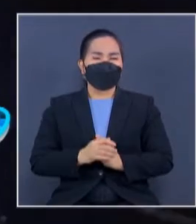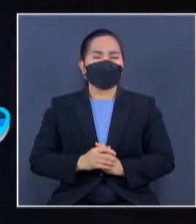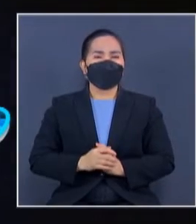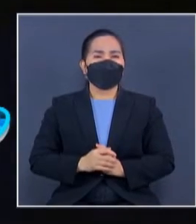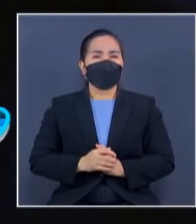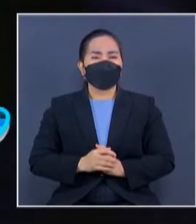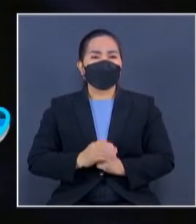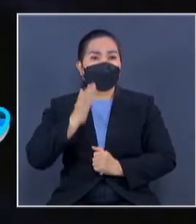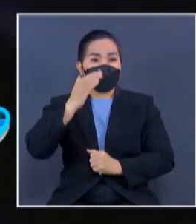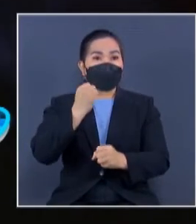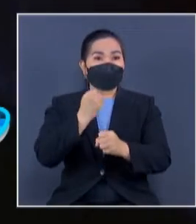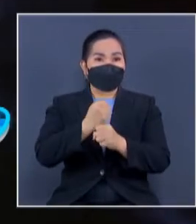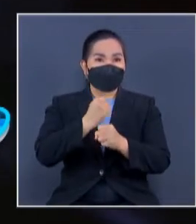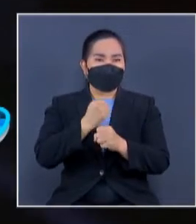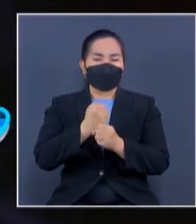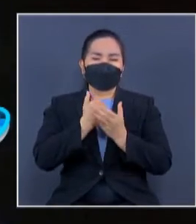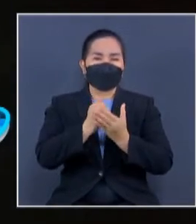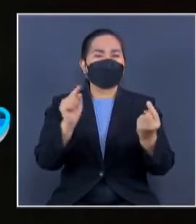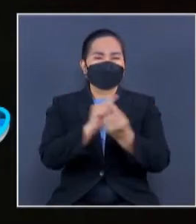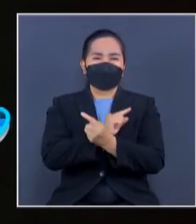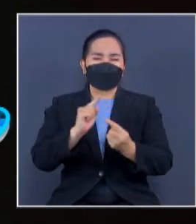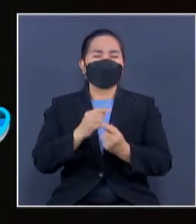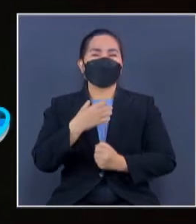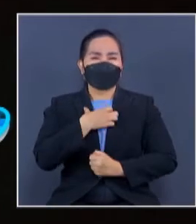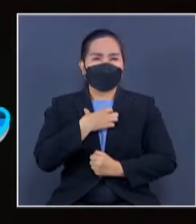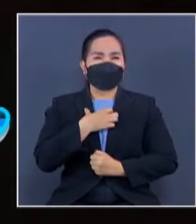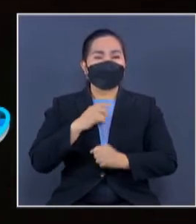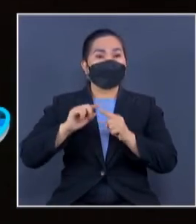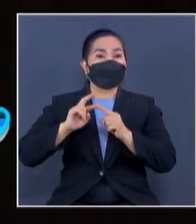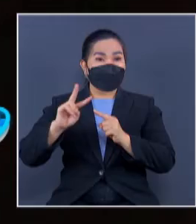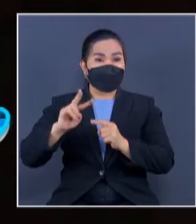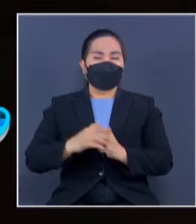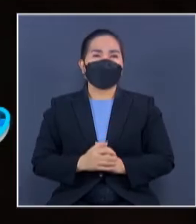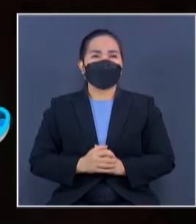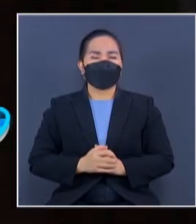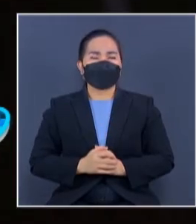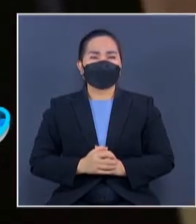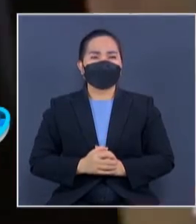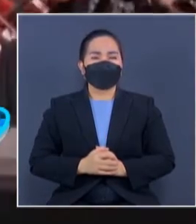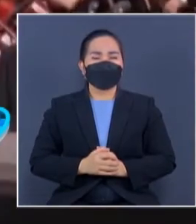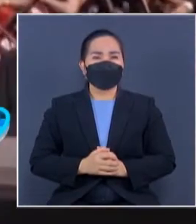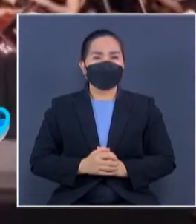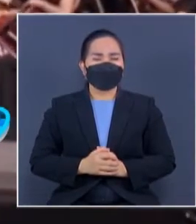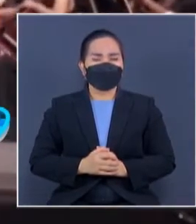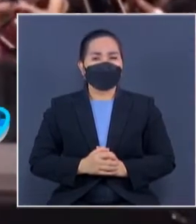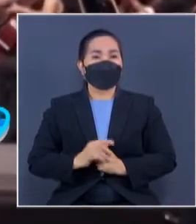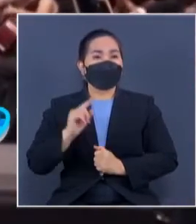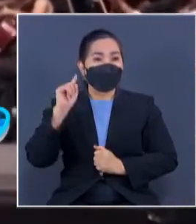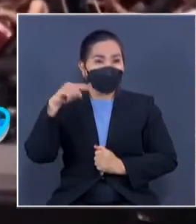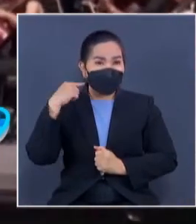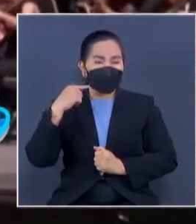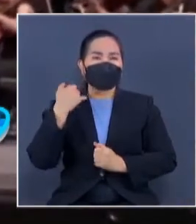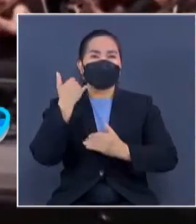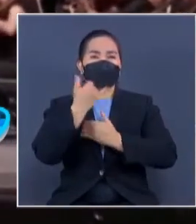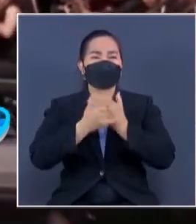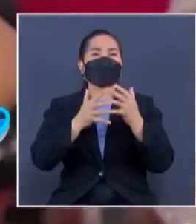คะที่จะได้ออกไปทำหน้าที่นี้ทั้งนี้ตำแหน่งรองอันดับ1 Miss World ตกเป็นของ Tree Sainee ค่ะสาวงามจากสาธาร